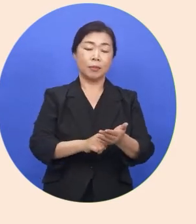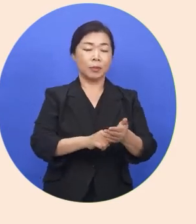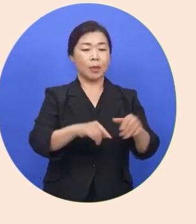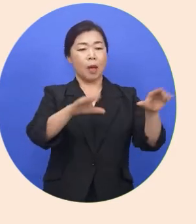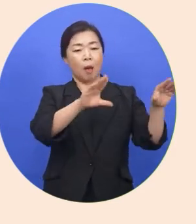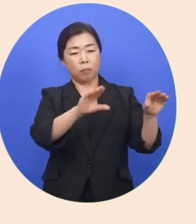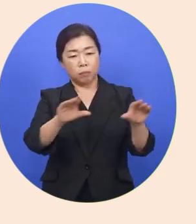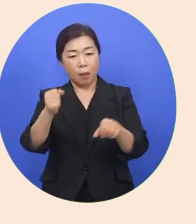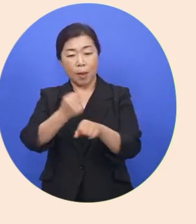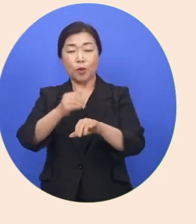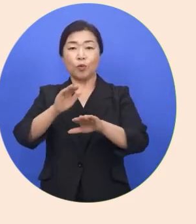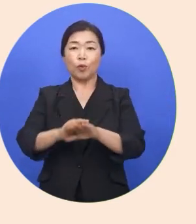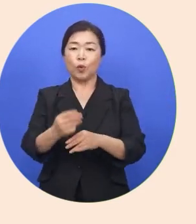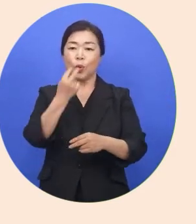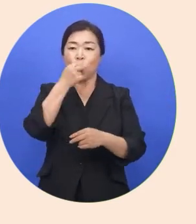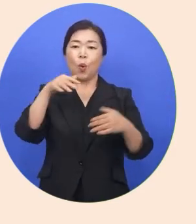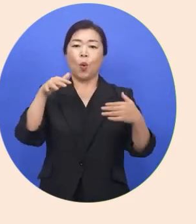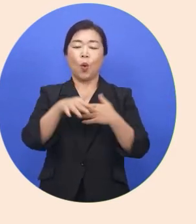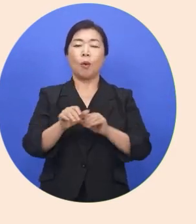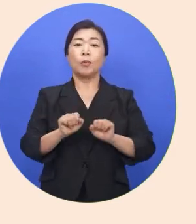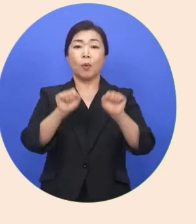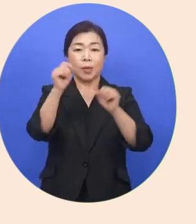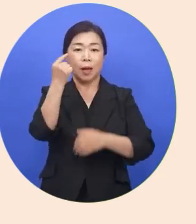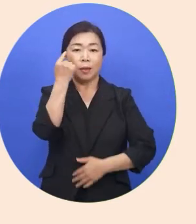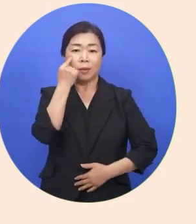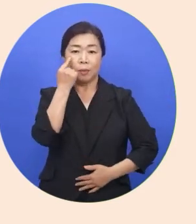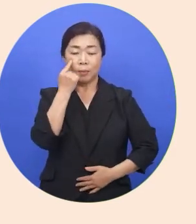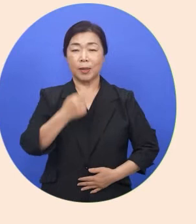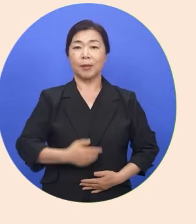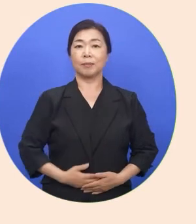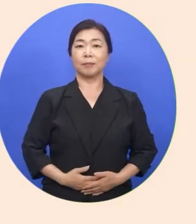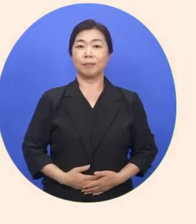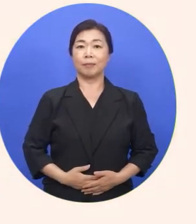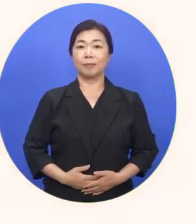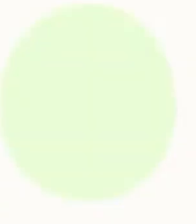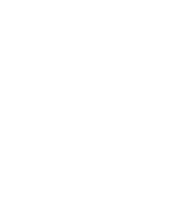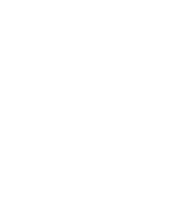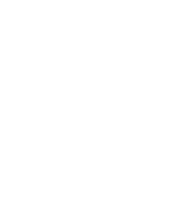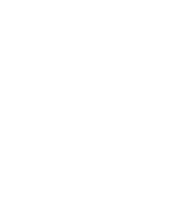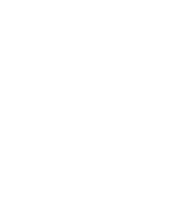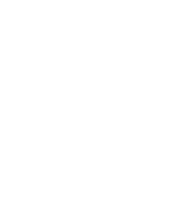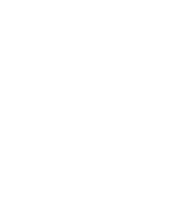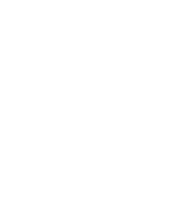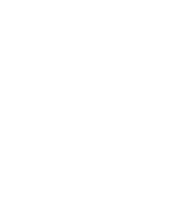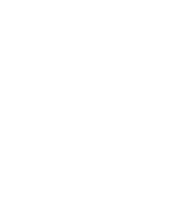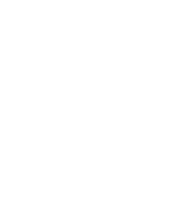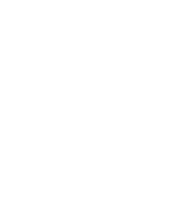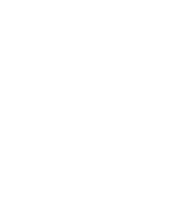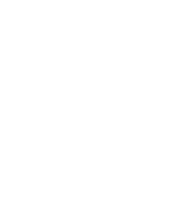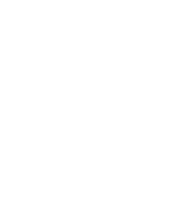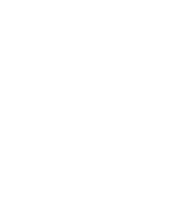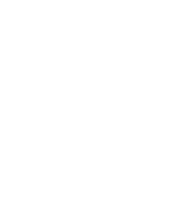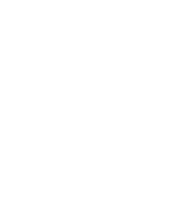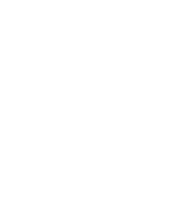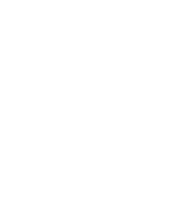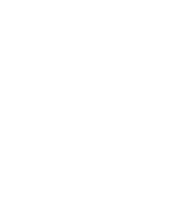이완하는 데 도움이 되는 호흡 동작을 연습해보겠습니다. 편안하게